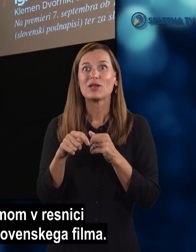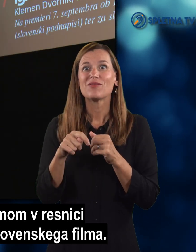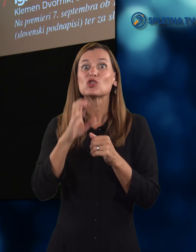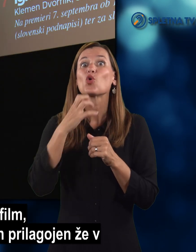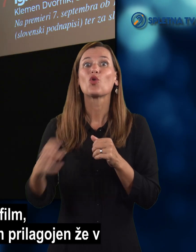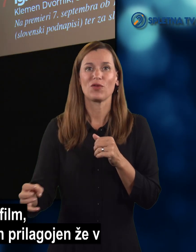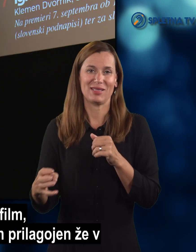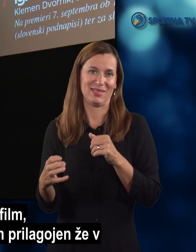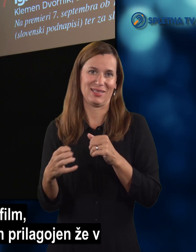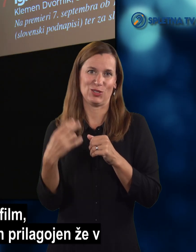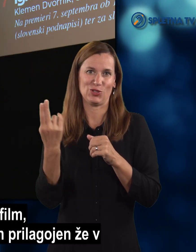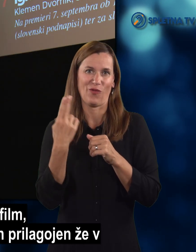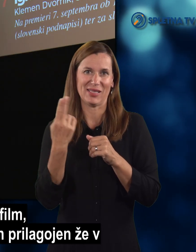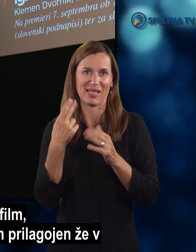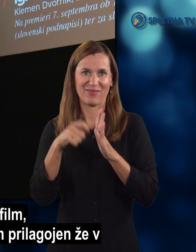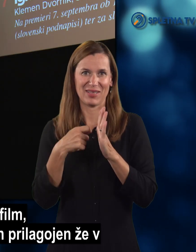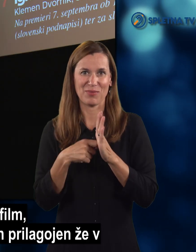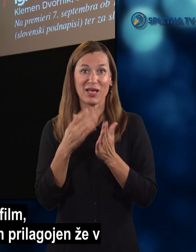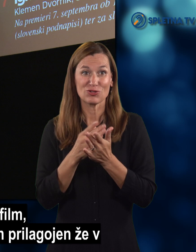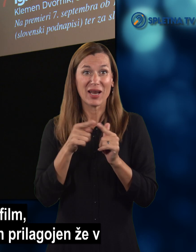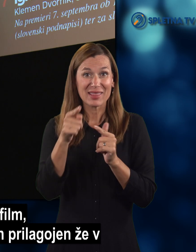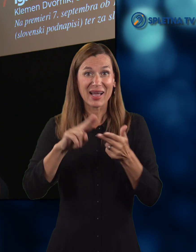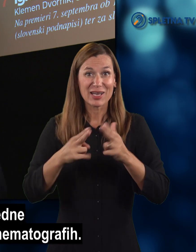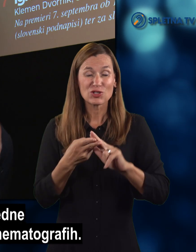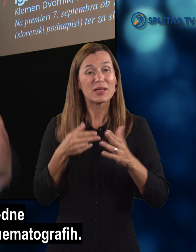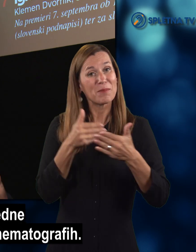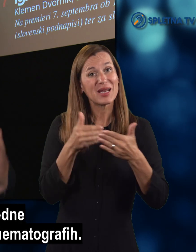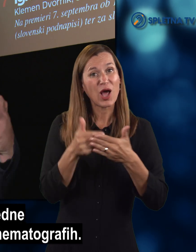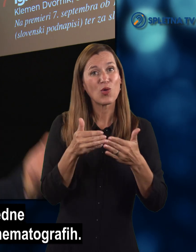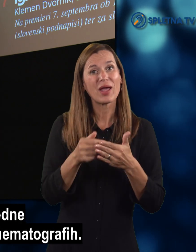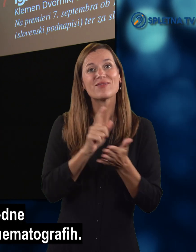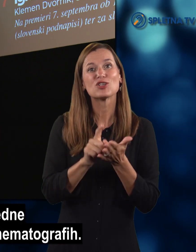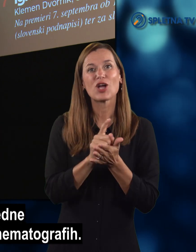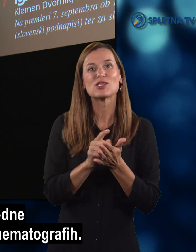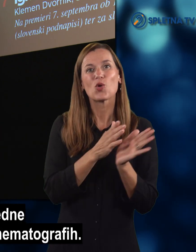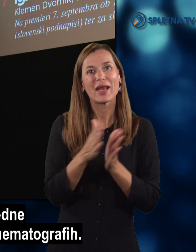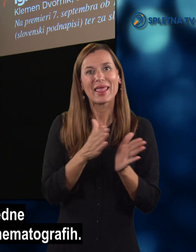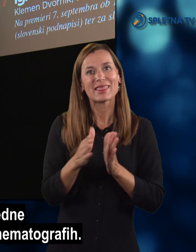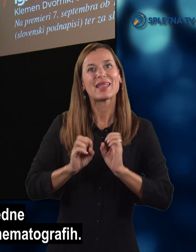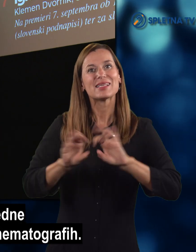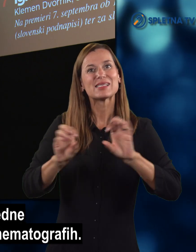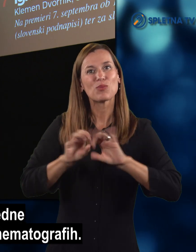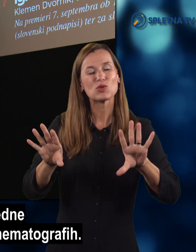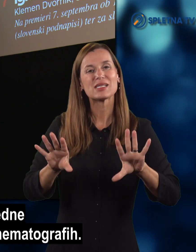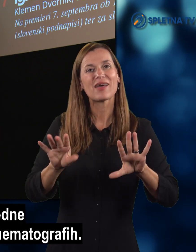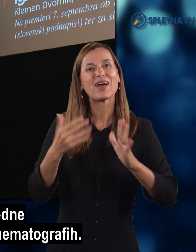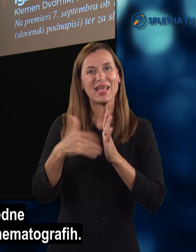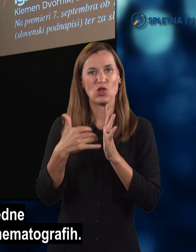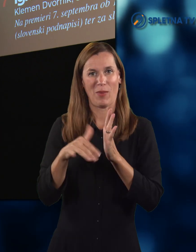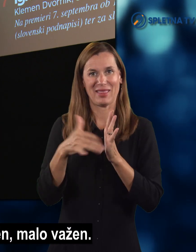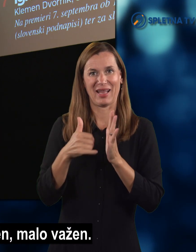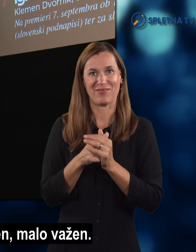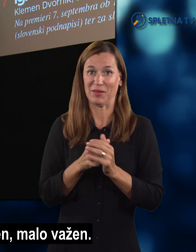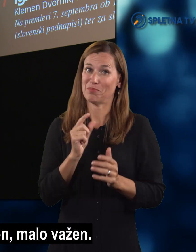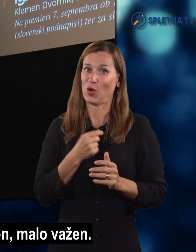slovenskega filma kot prvi film, ki je na tak način prilagojen bil že v času redne distribucije v kinematografih. Tako da